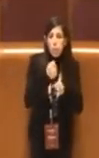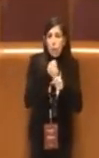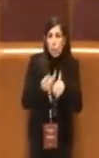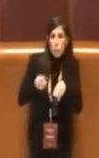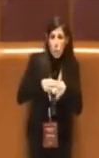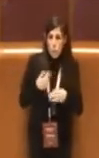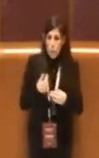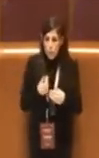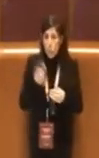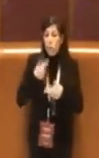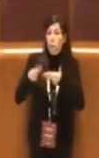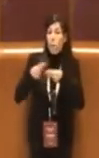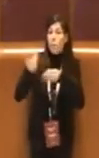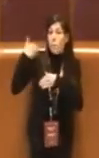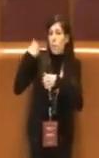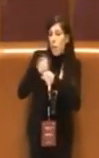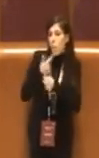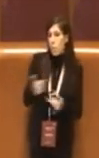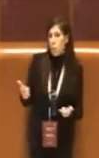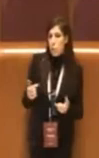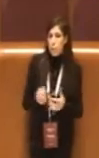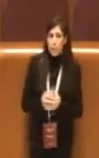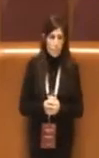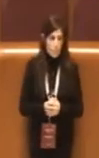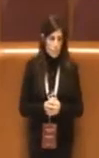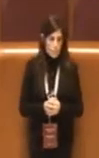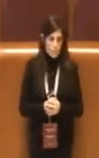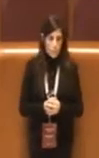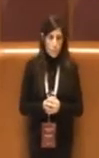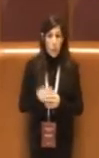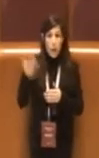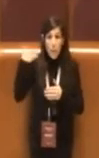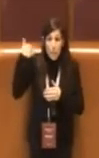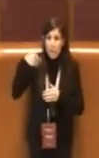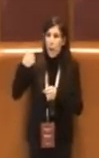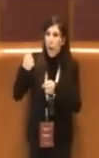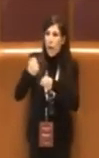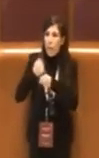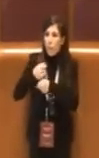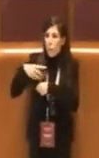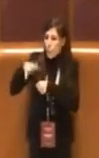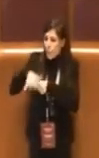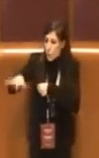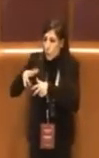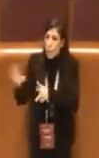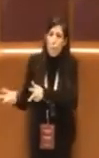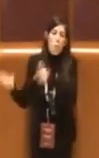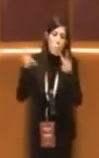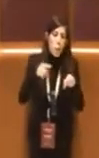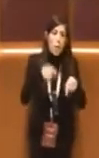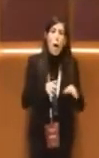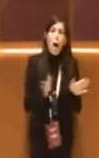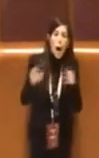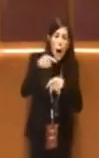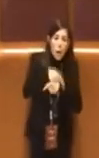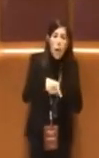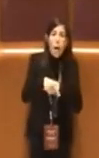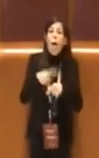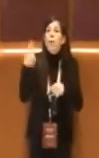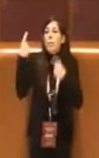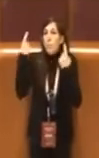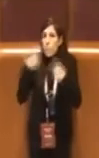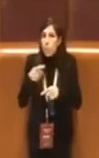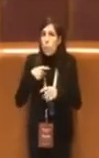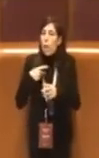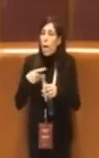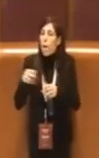della delibera, prima in municipio e poi in aula, da cui derivano le postille, le precisazioni e la